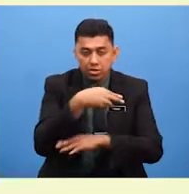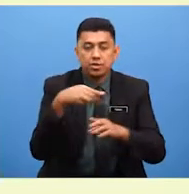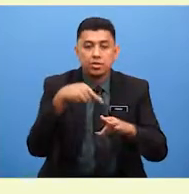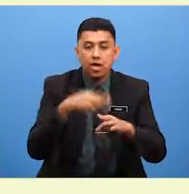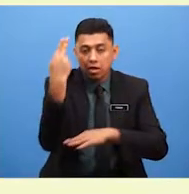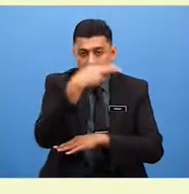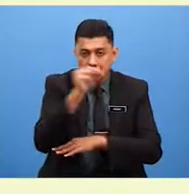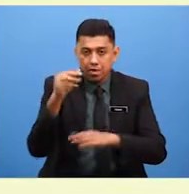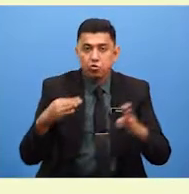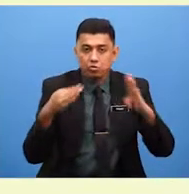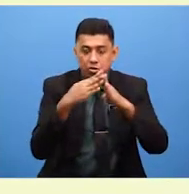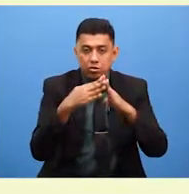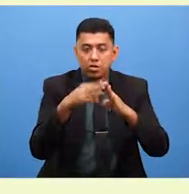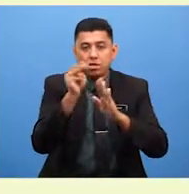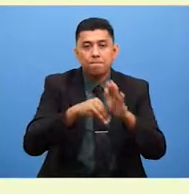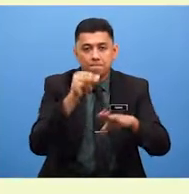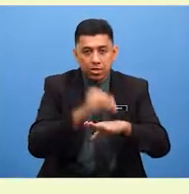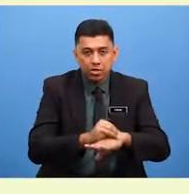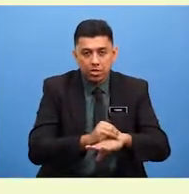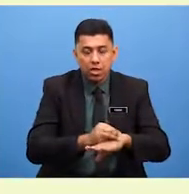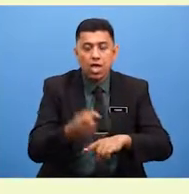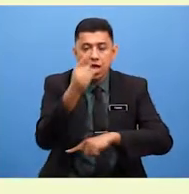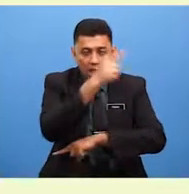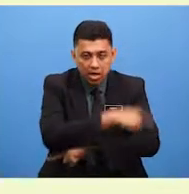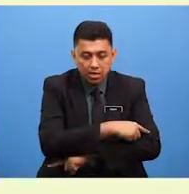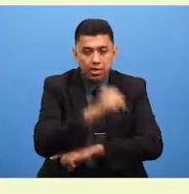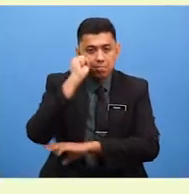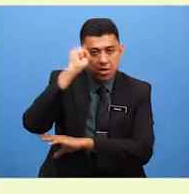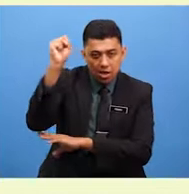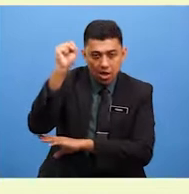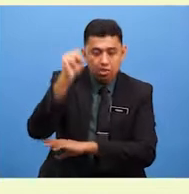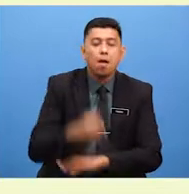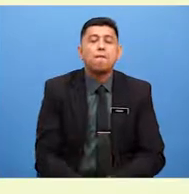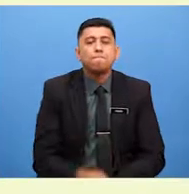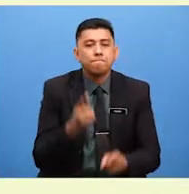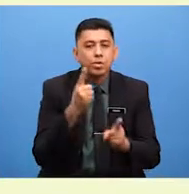hadapan rumah semasa sambutan Hari Kemerdekaan.